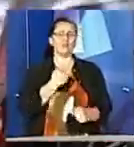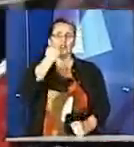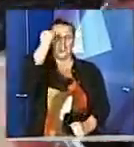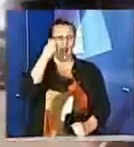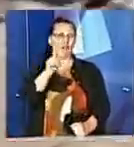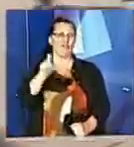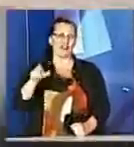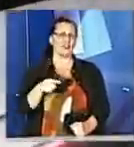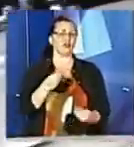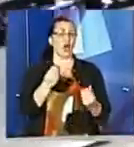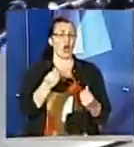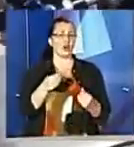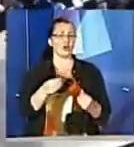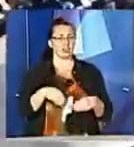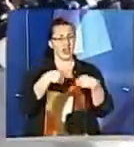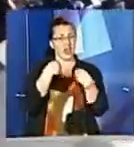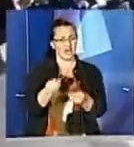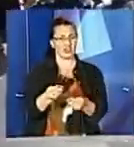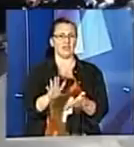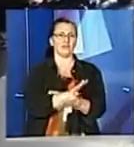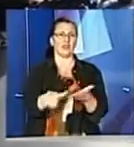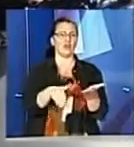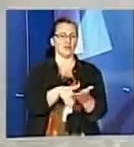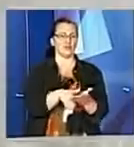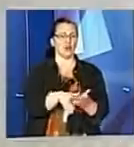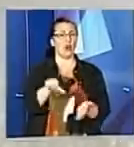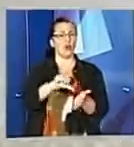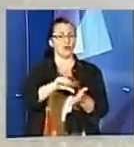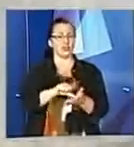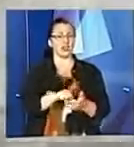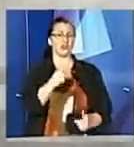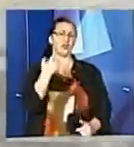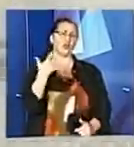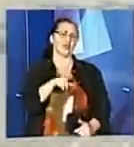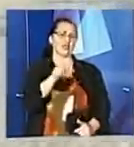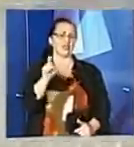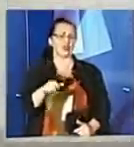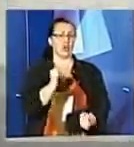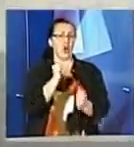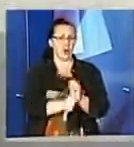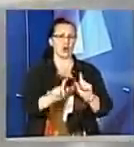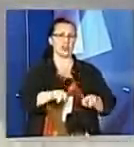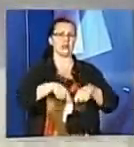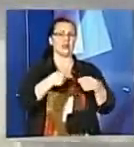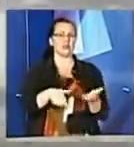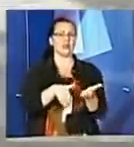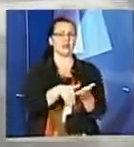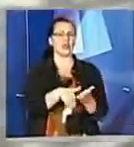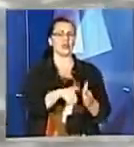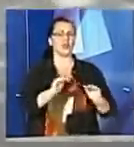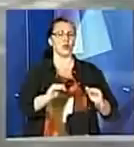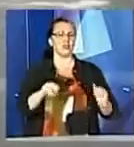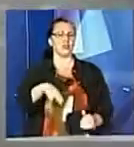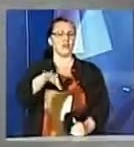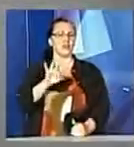на благодійність. Загалом в акції взяли участь понад 1,5 сотні людей. Практично кожен передав на допомогу дітям по